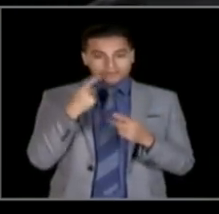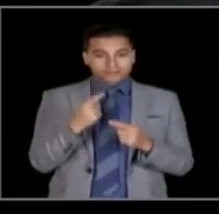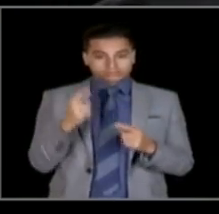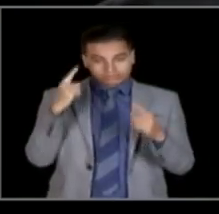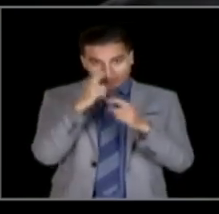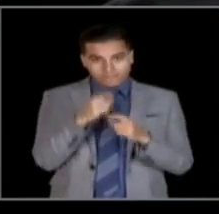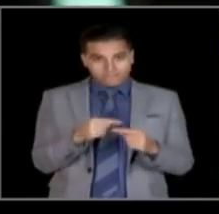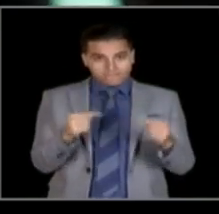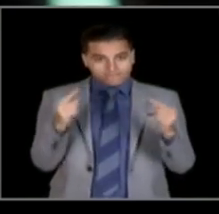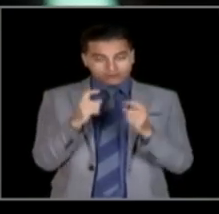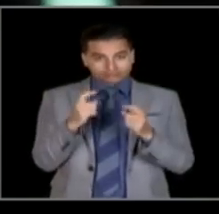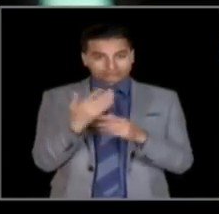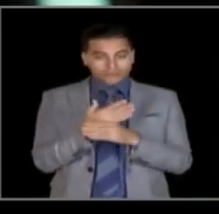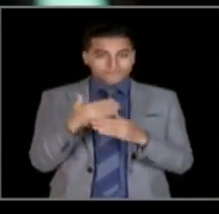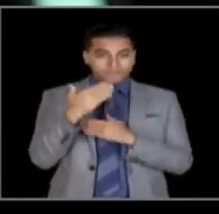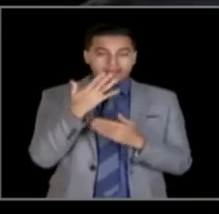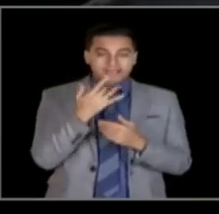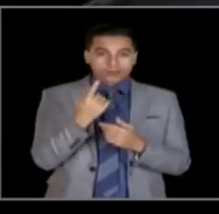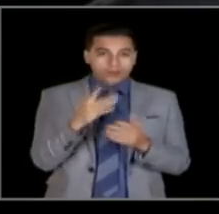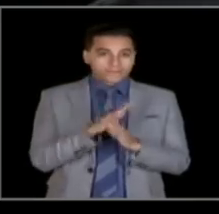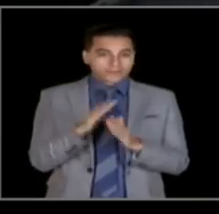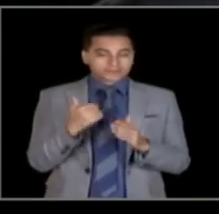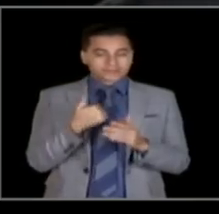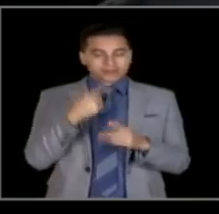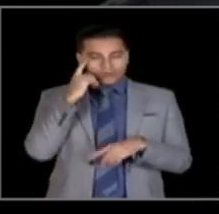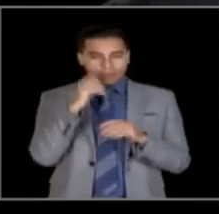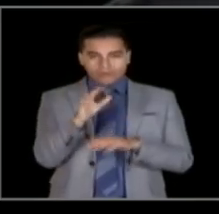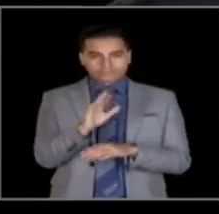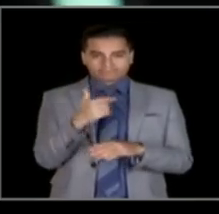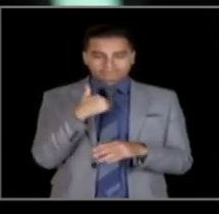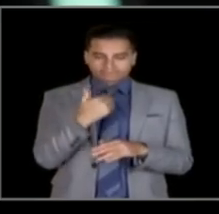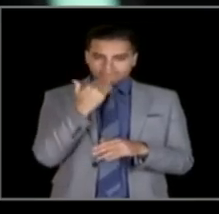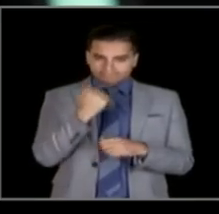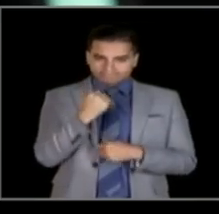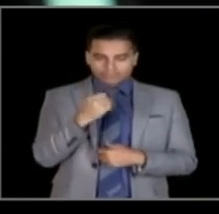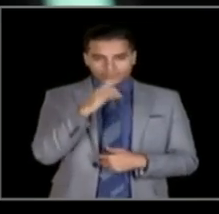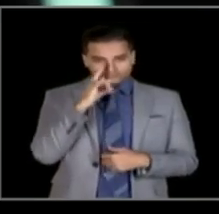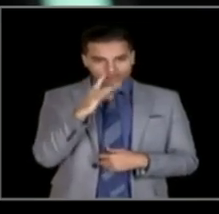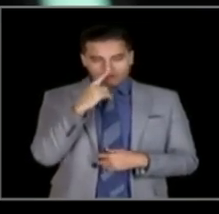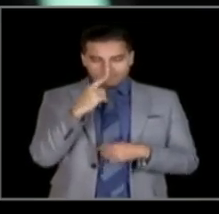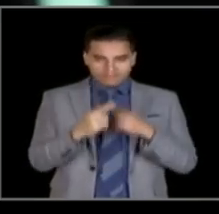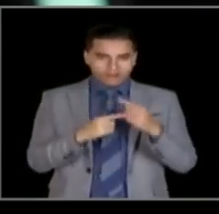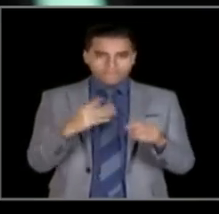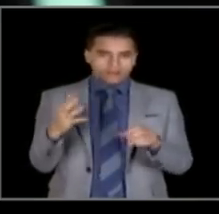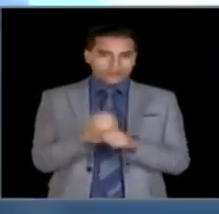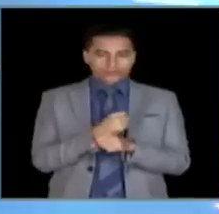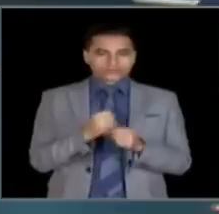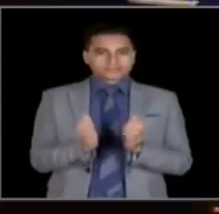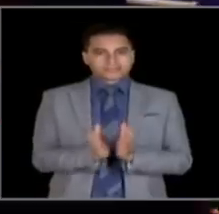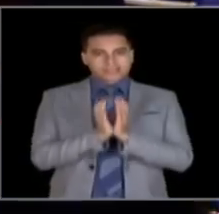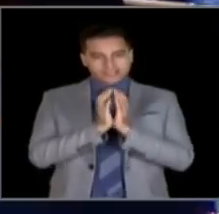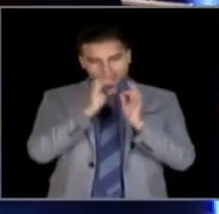لان هو في الدور اللي قبل النهائي، احنا الحمد لله مش قلقانين وواثقين في نفسنا لان احنا استعدينا كويس، وان شاء الله نقدر نكمل ونوصل الحلم وناخد